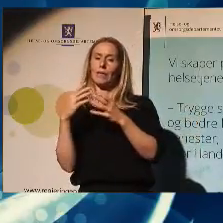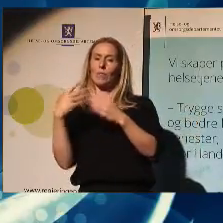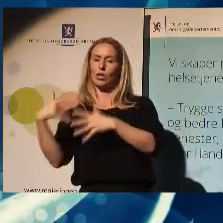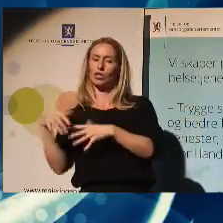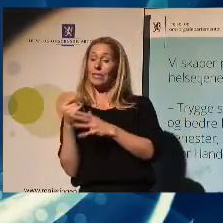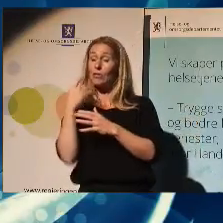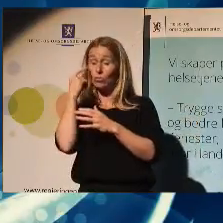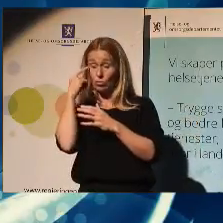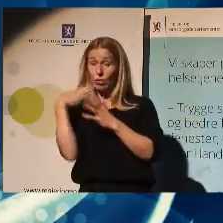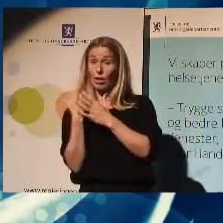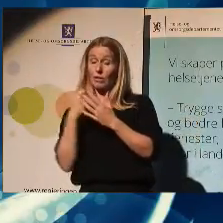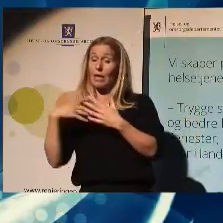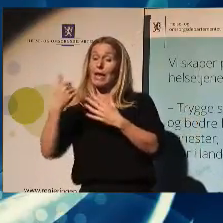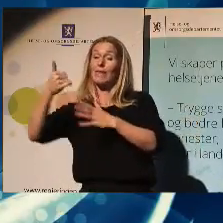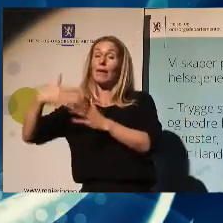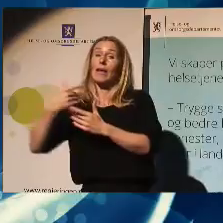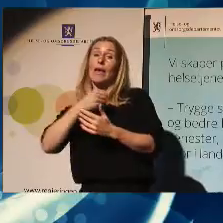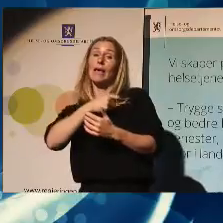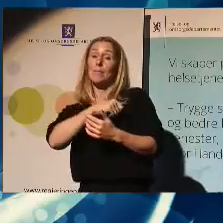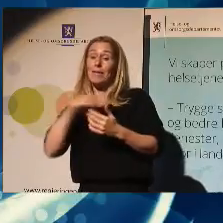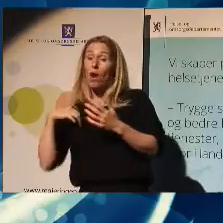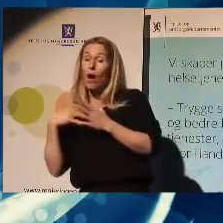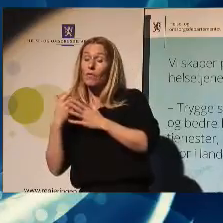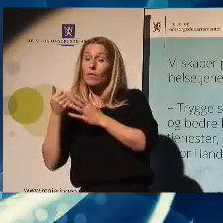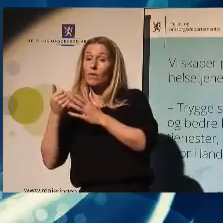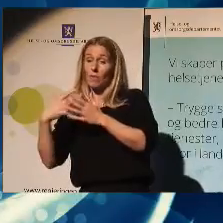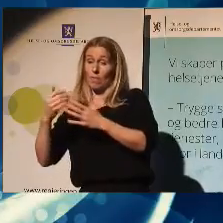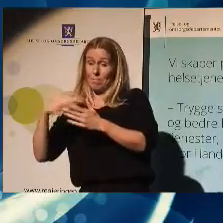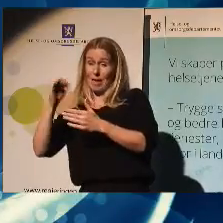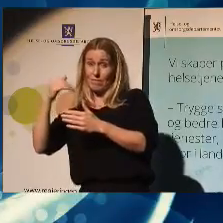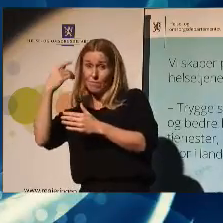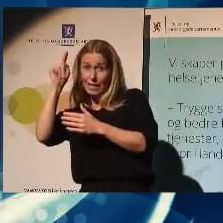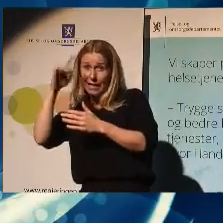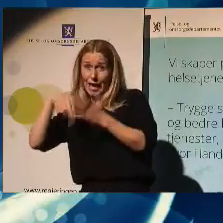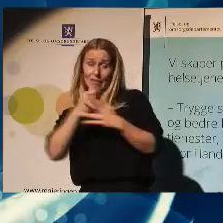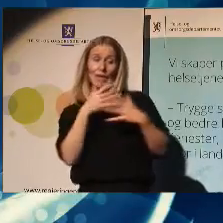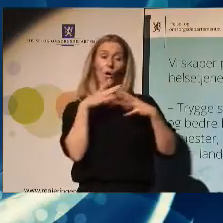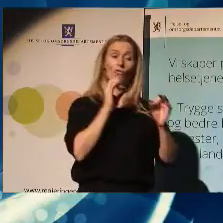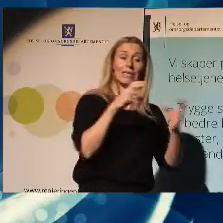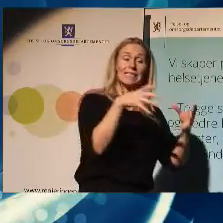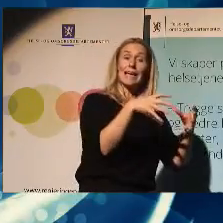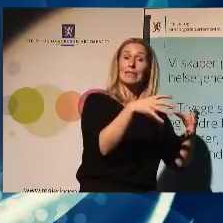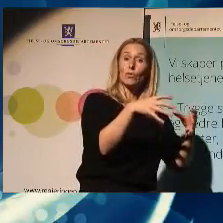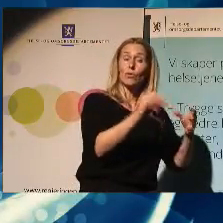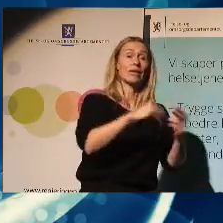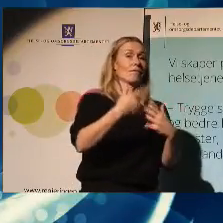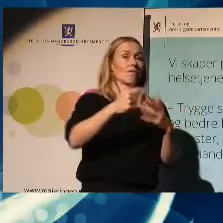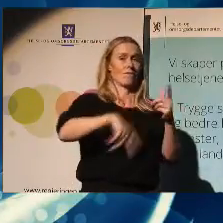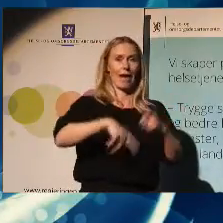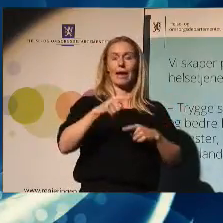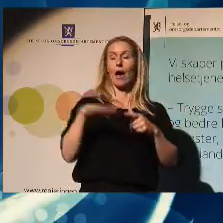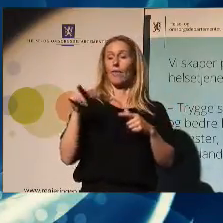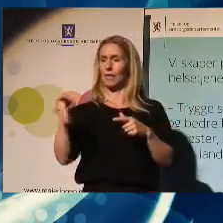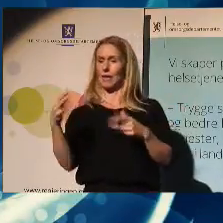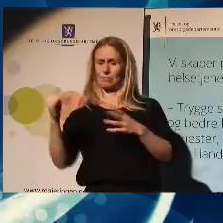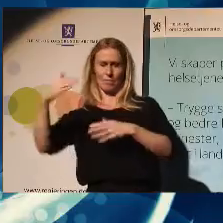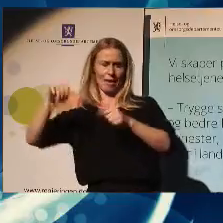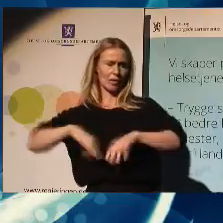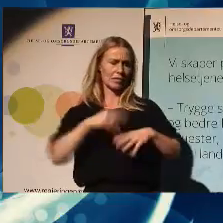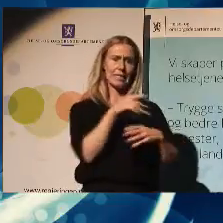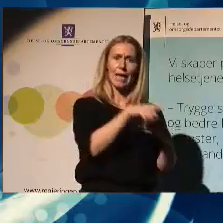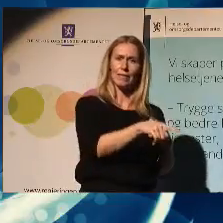lederne i privat næringsliv var mye flinkere enn de i offentlig sektor. Og det jo feil. Det til og med sånn at det å lede helsetjenesten aller vanskeligst av alt. Så